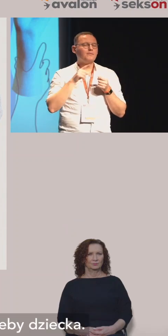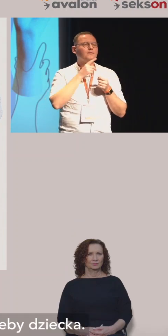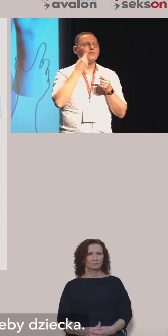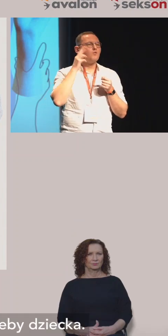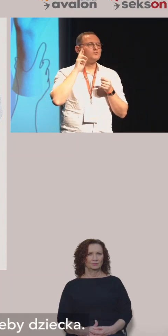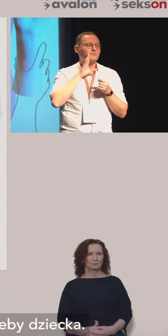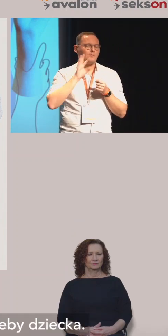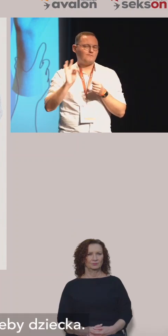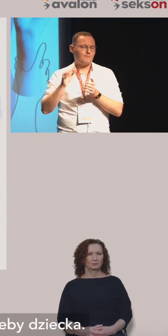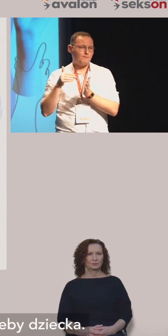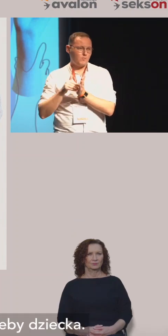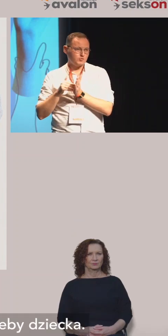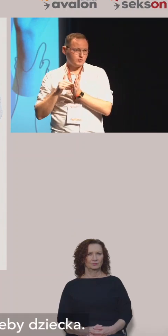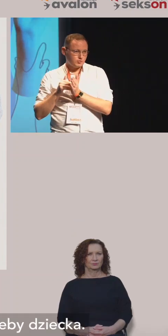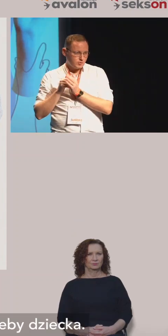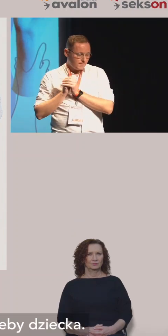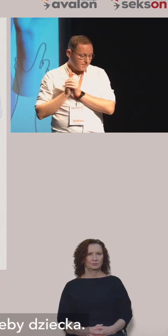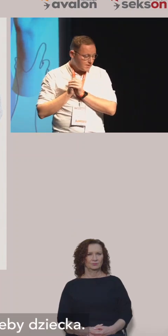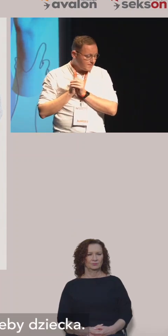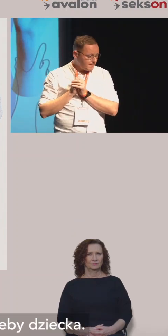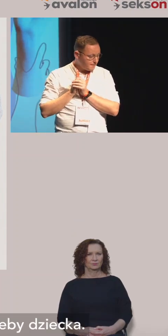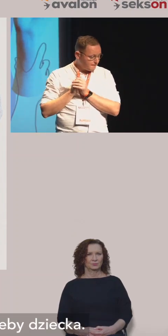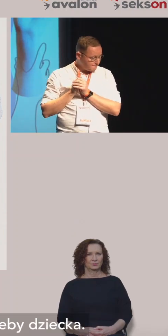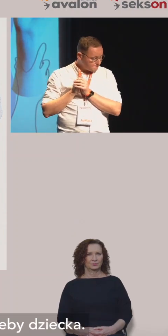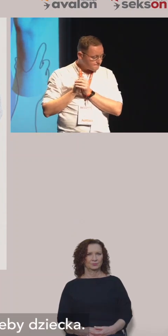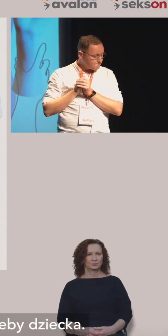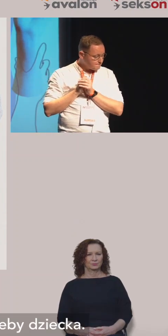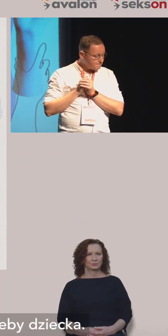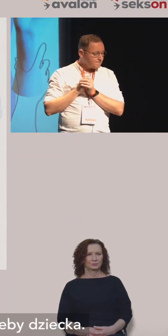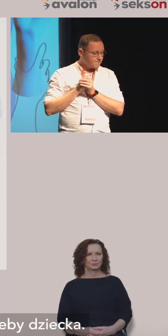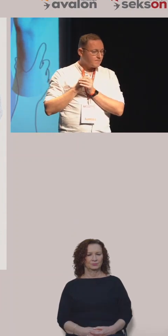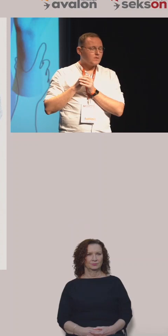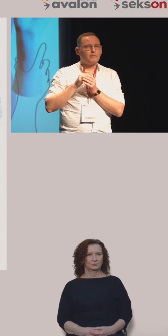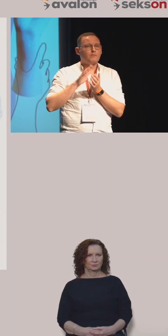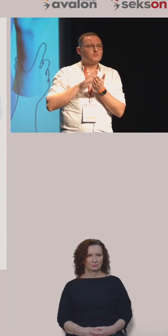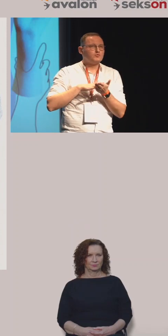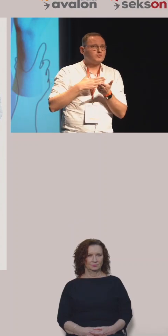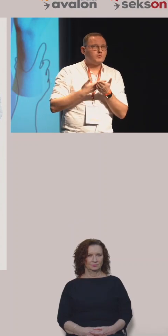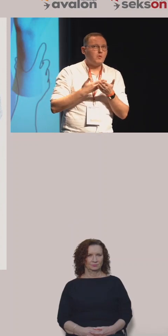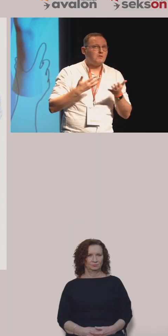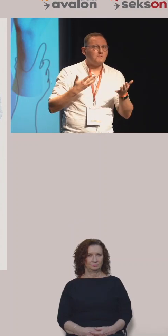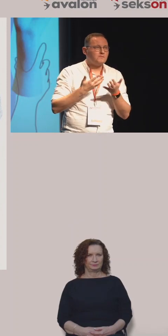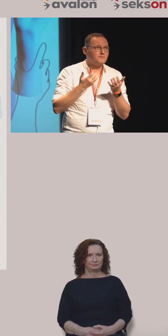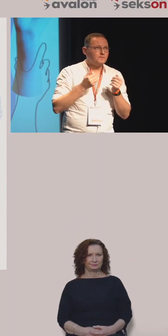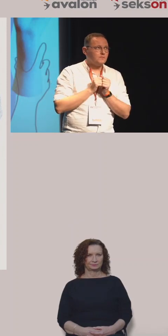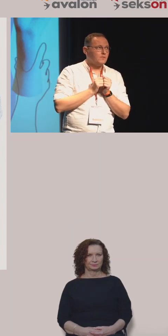wiedzą, chcą decydować za dziecko, wiedzą lepiej, jakie są potrzeby dziecka.